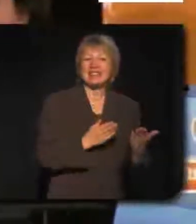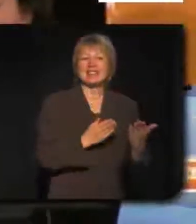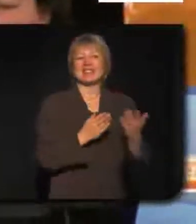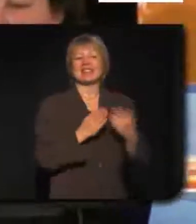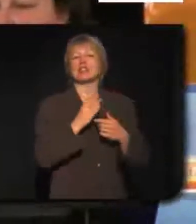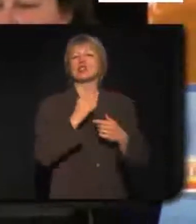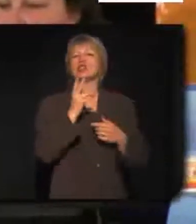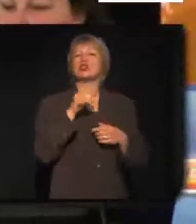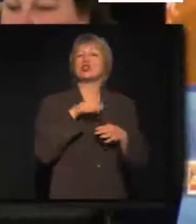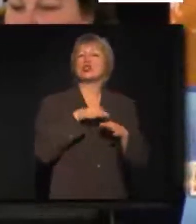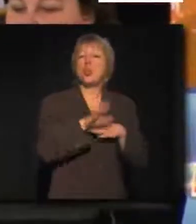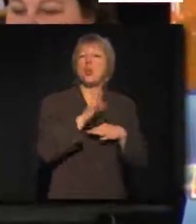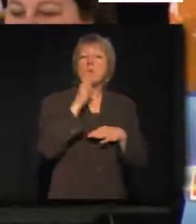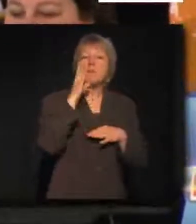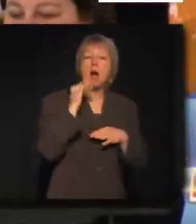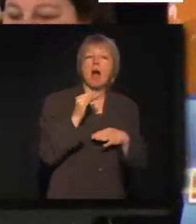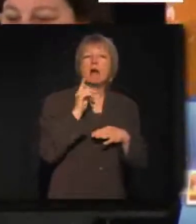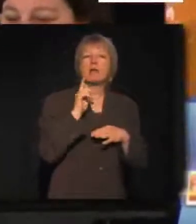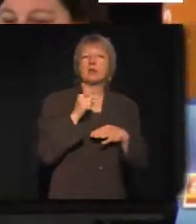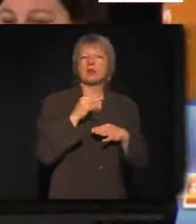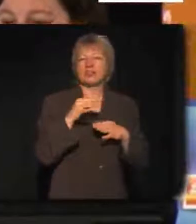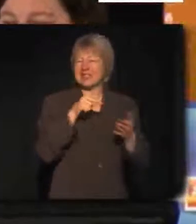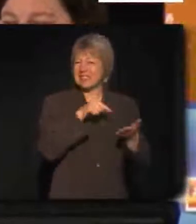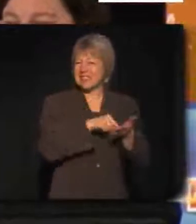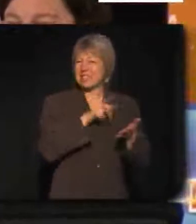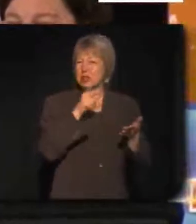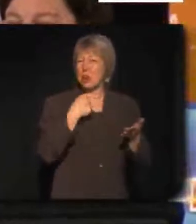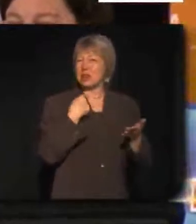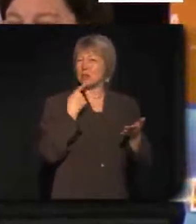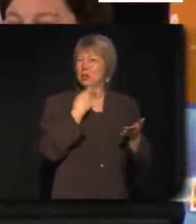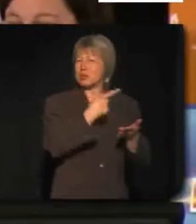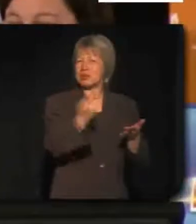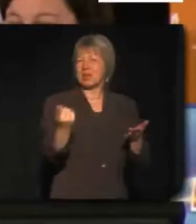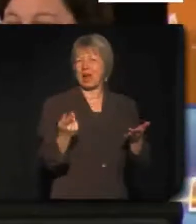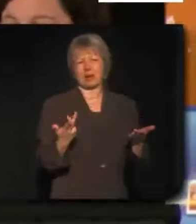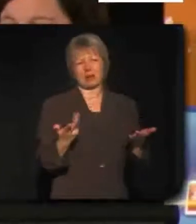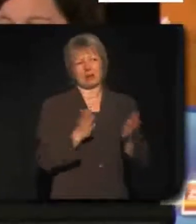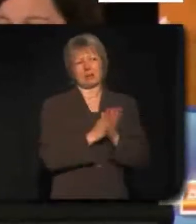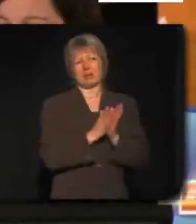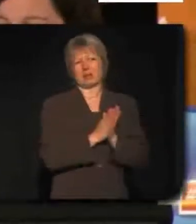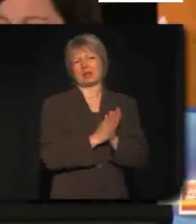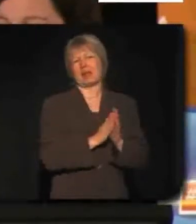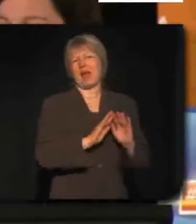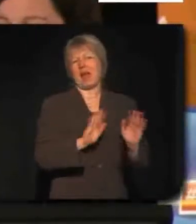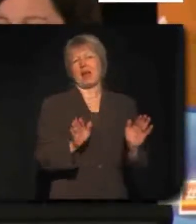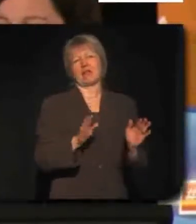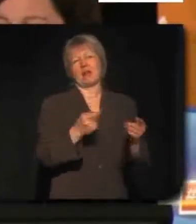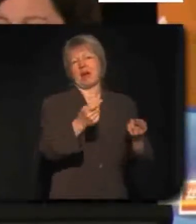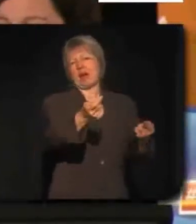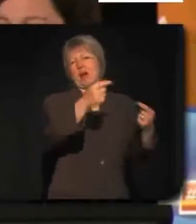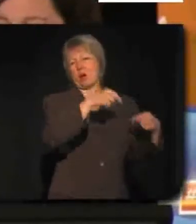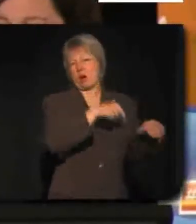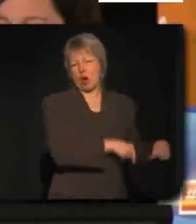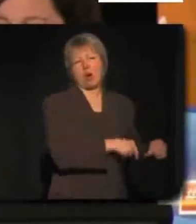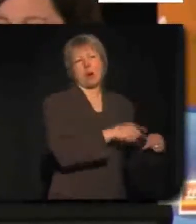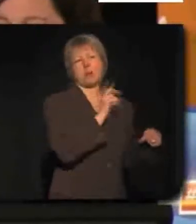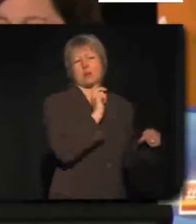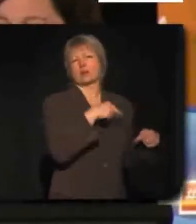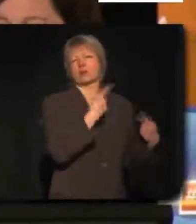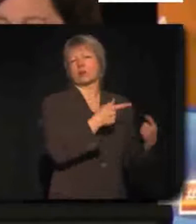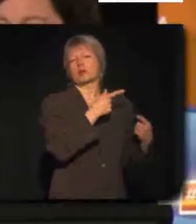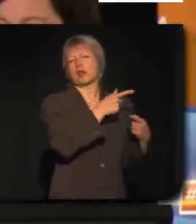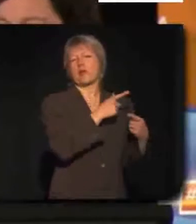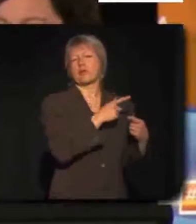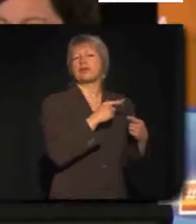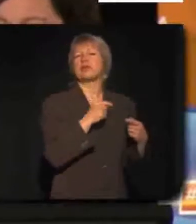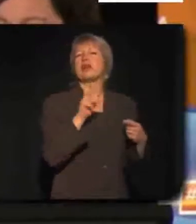zur Klärung das soll ich Durchsagen ich möchte bitte einfach dass du nur nach vorne kommen und das Front Office erklärt im worum es geht ich sage